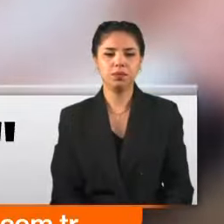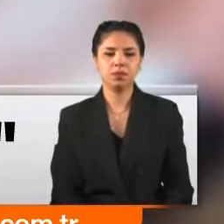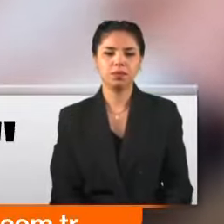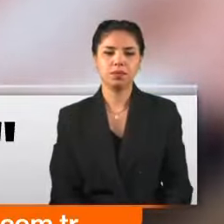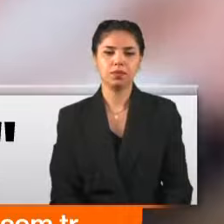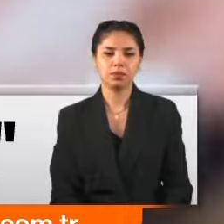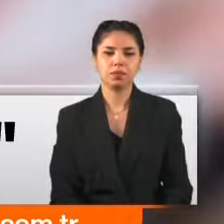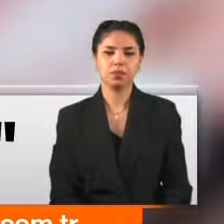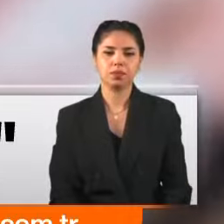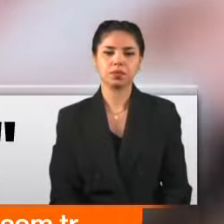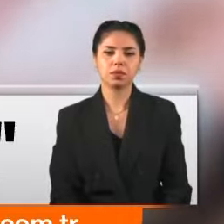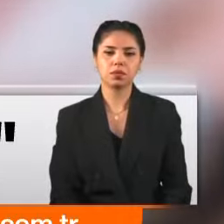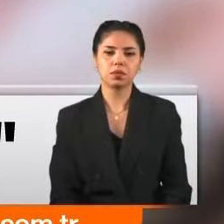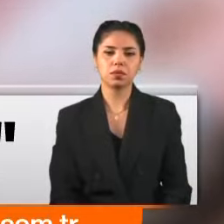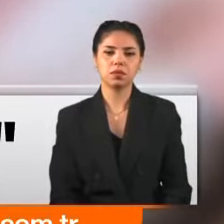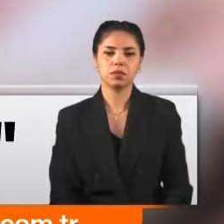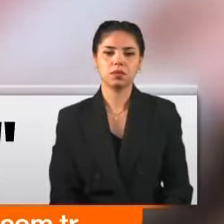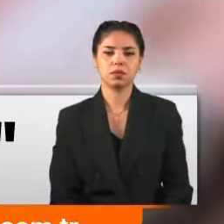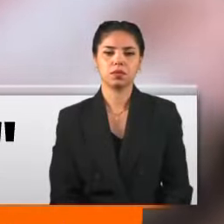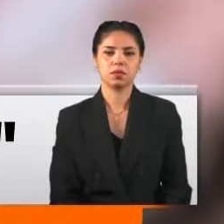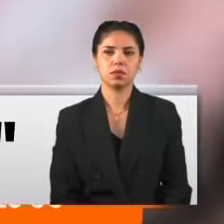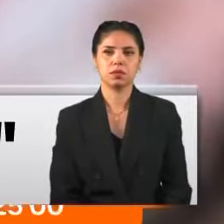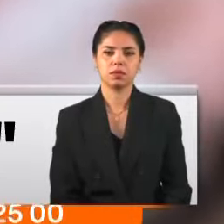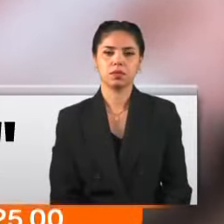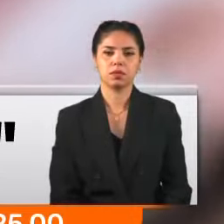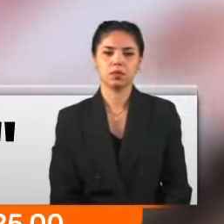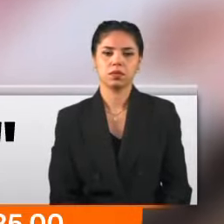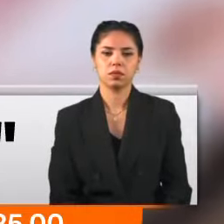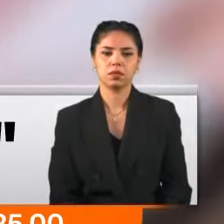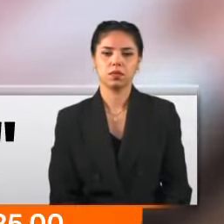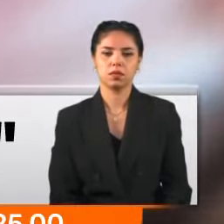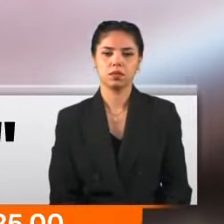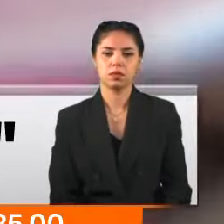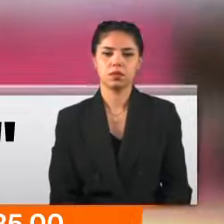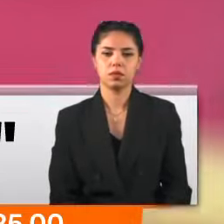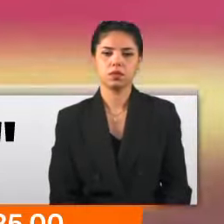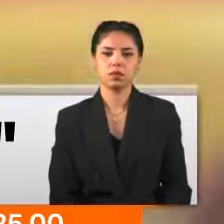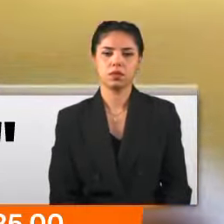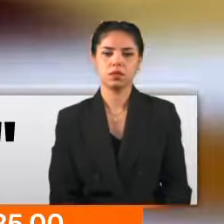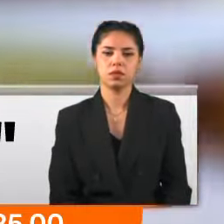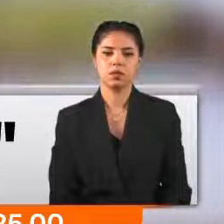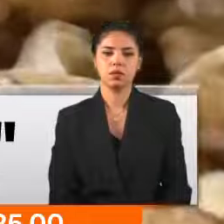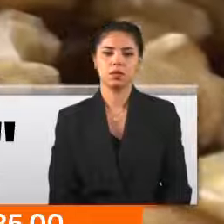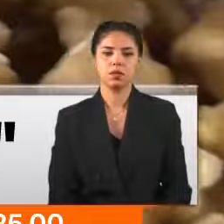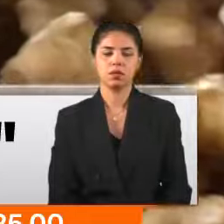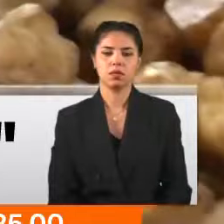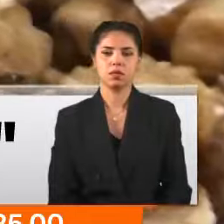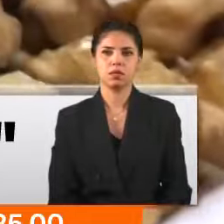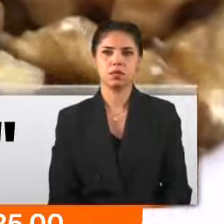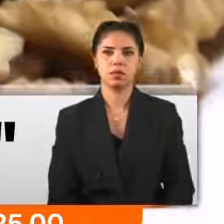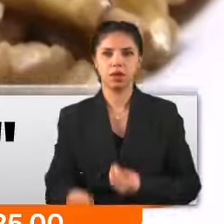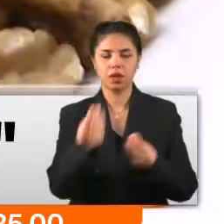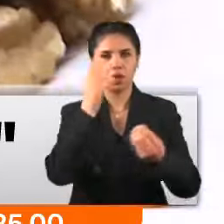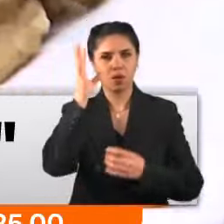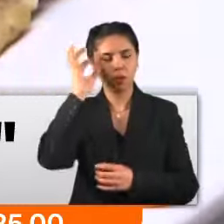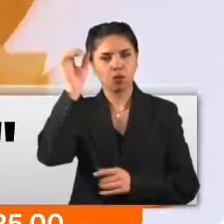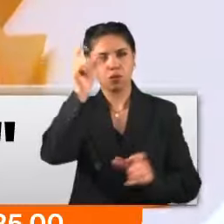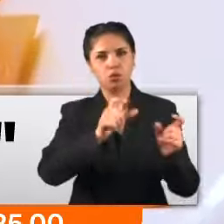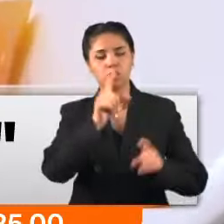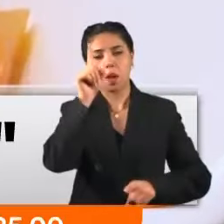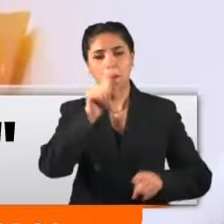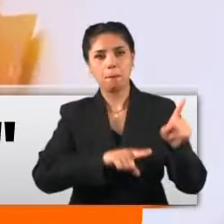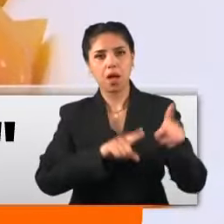Gerek yok aslında. Bundan daha çok ne istiyorsunuz? İşte düzgün bir cappuccino'luk bardak çöpüsler. Nere olsa İtalya'dayız. Beslenme uzmanlarından